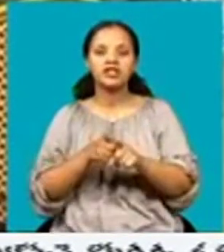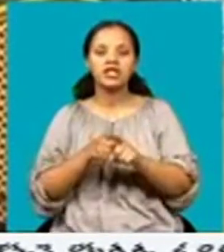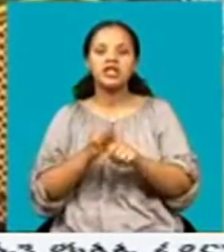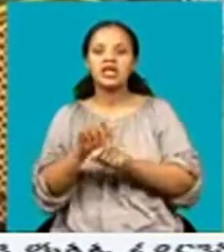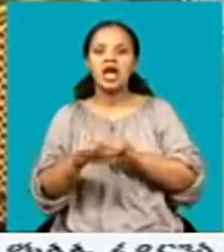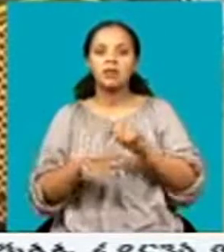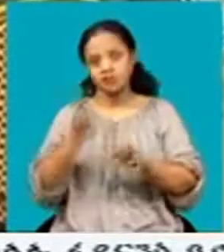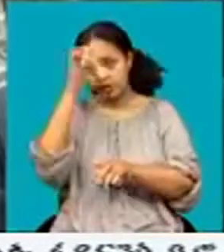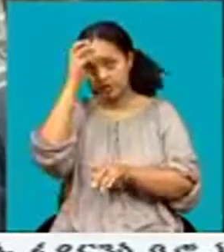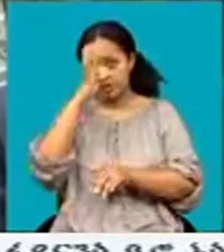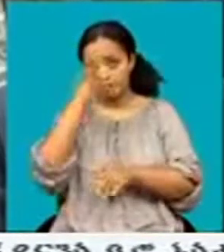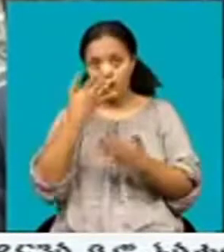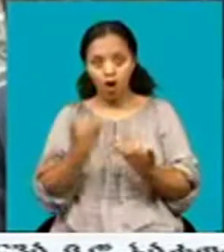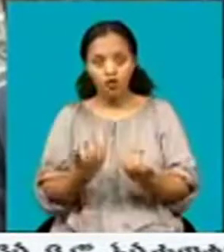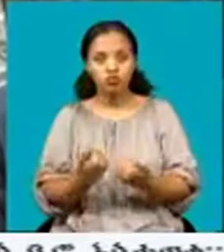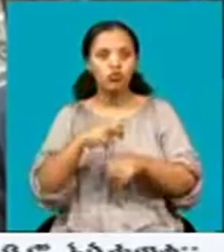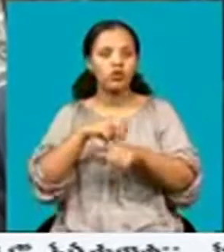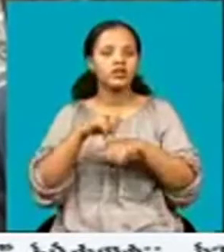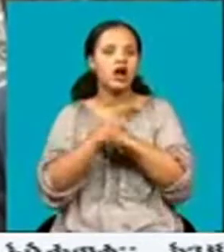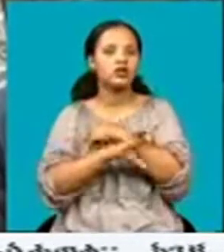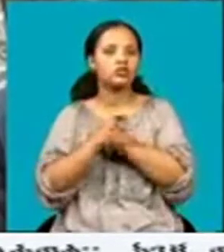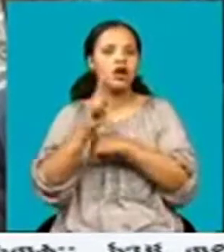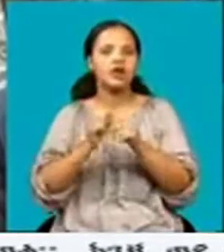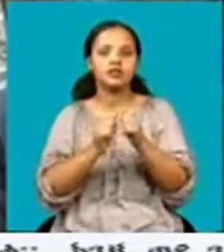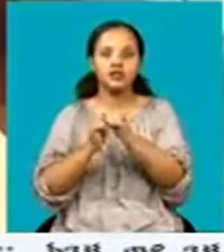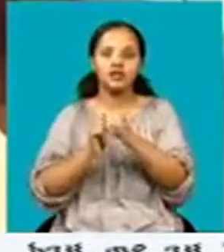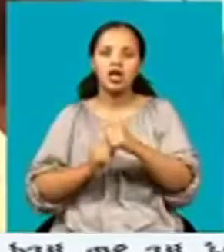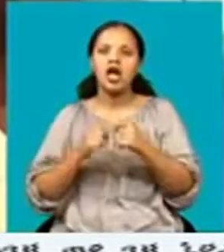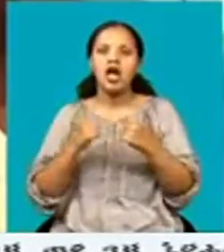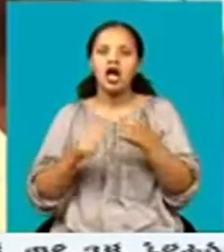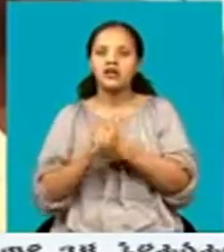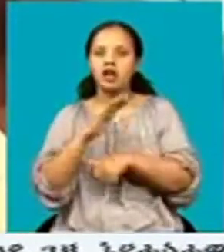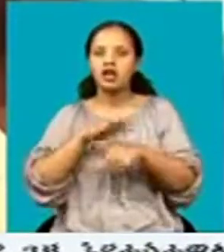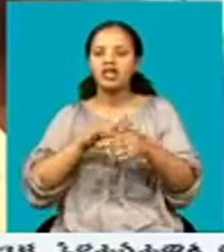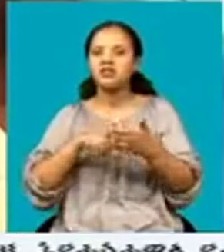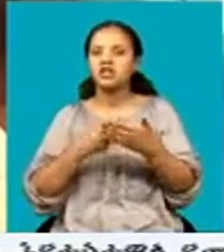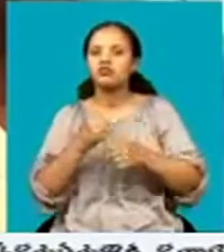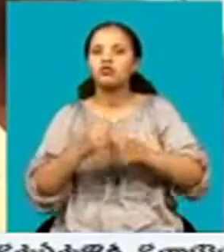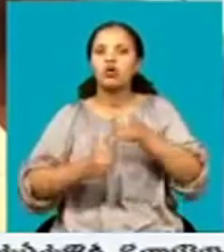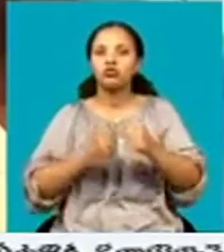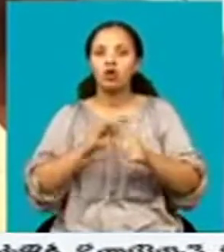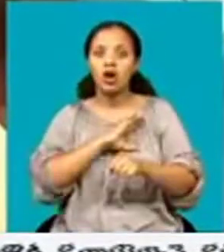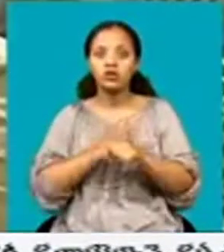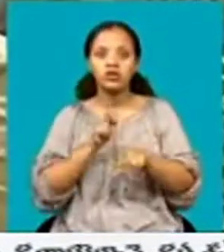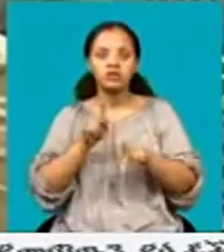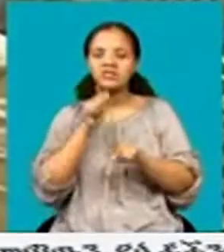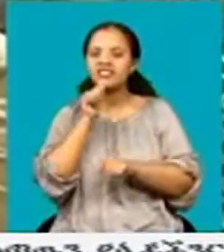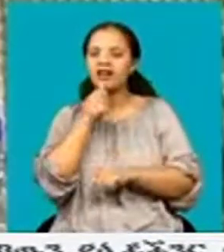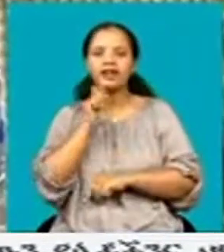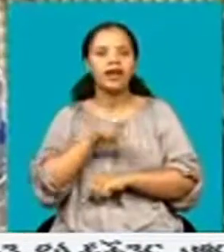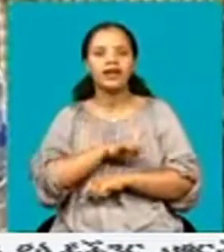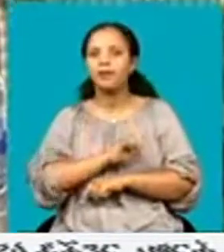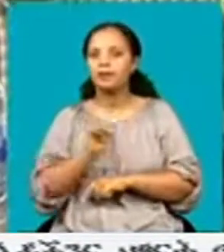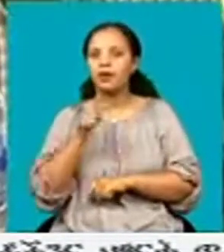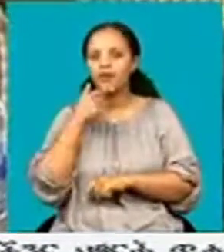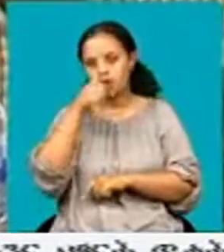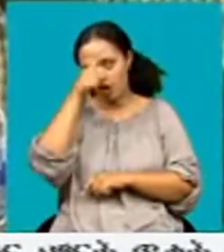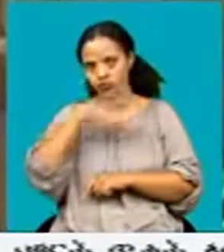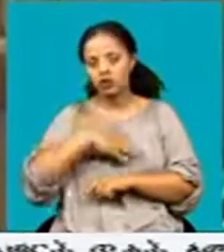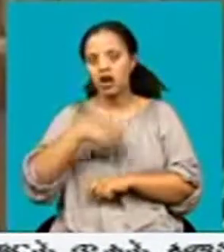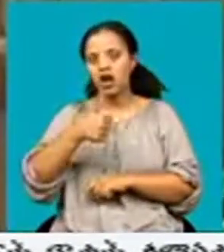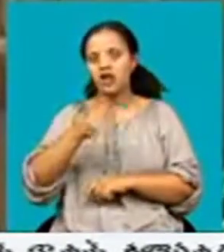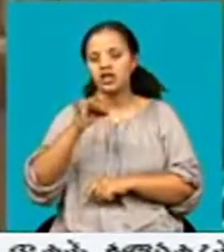መንግስት በተፈጠረበት በአሁኑ ወቅት የሀገሪቱን አንድነት አደጋ ላይ ለመጣል የሚሯሯጡ ኃይሎችን ህዝቡ ሊታገስ አይገባውም ብለዋል አቶ